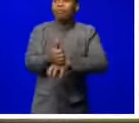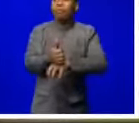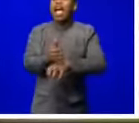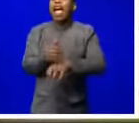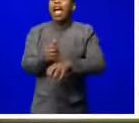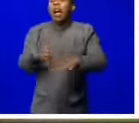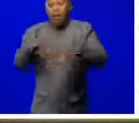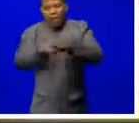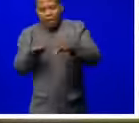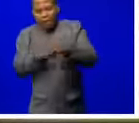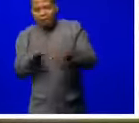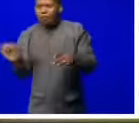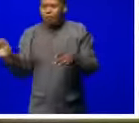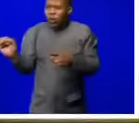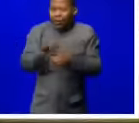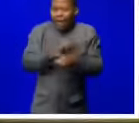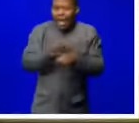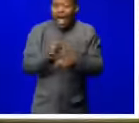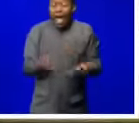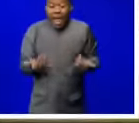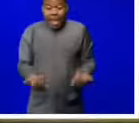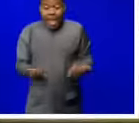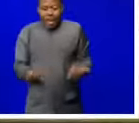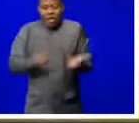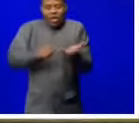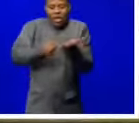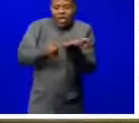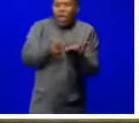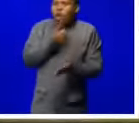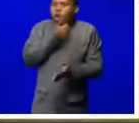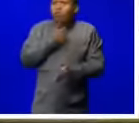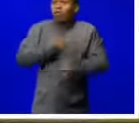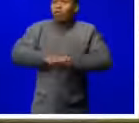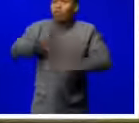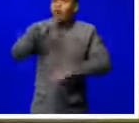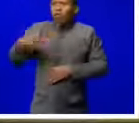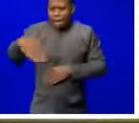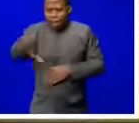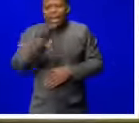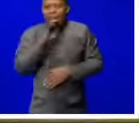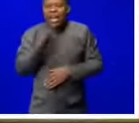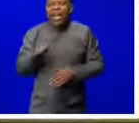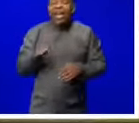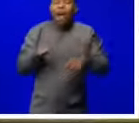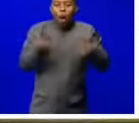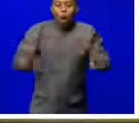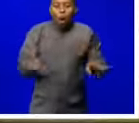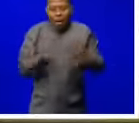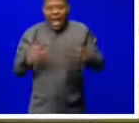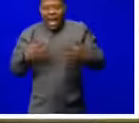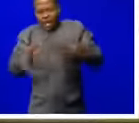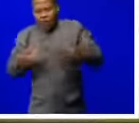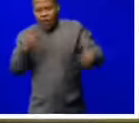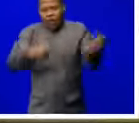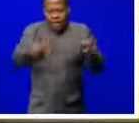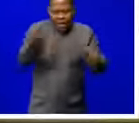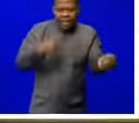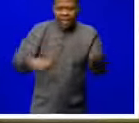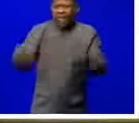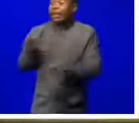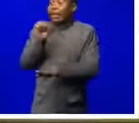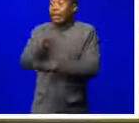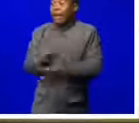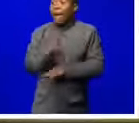ke bosomabhizinisi ukuthi nyalo abasondzele kule technology kube khona tindwe letinye lotithengisa online vele